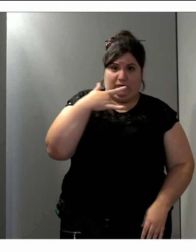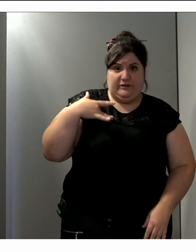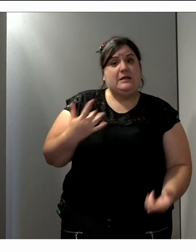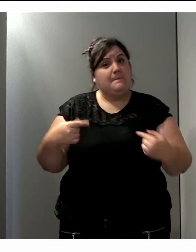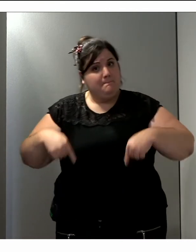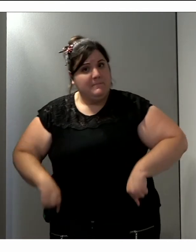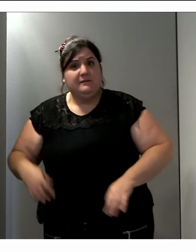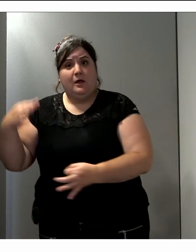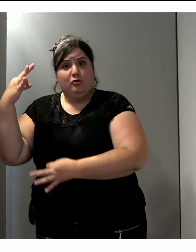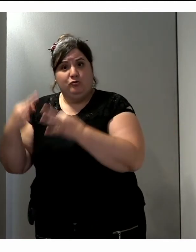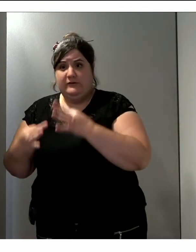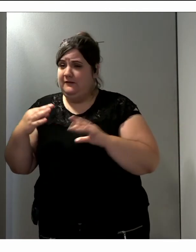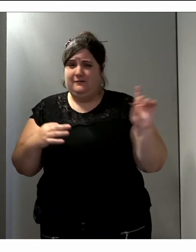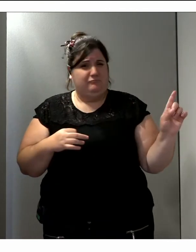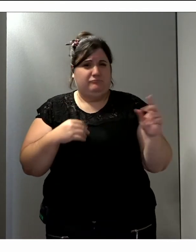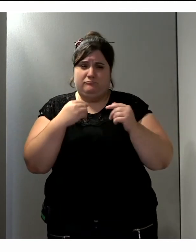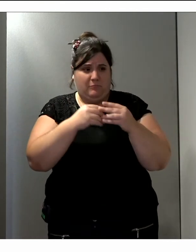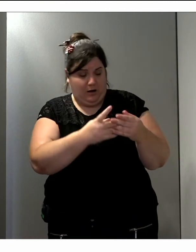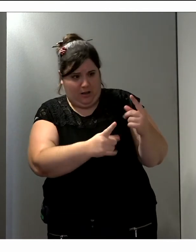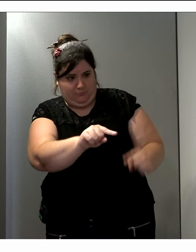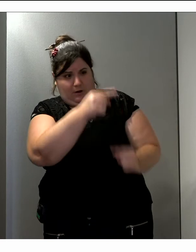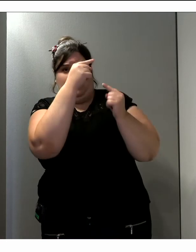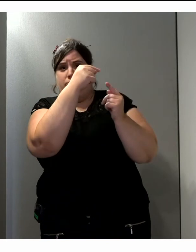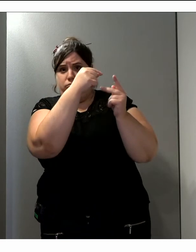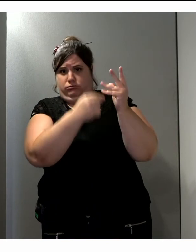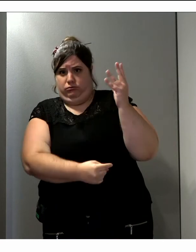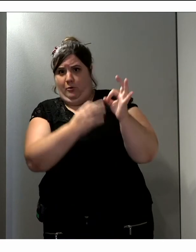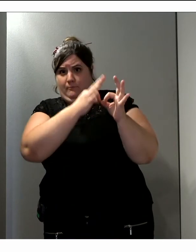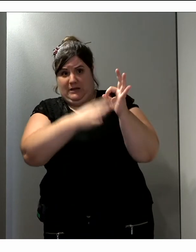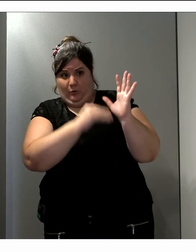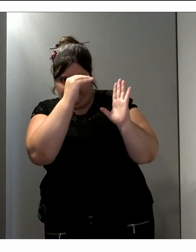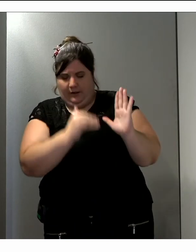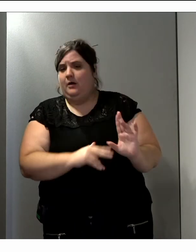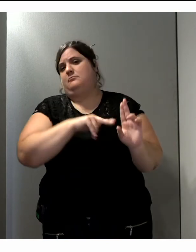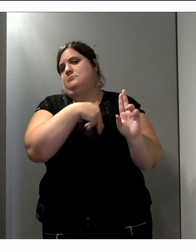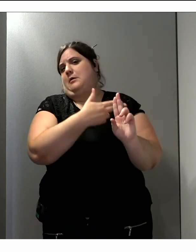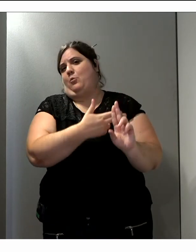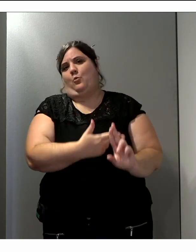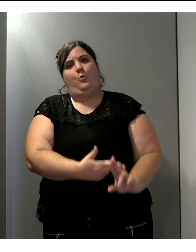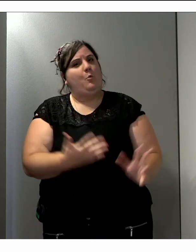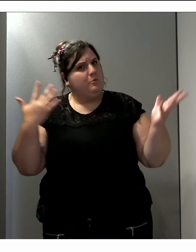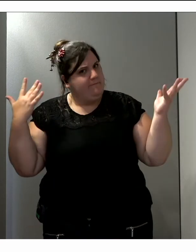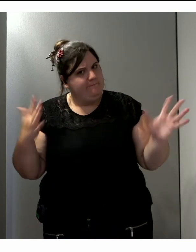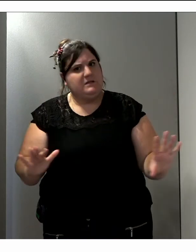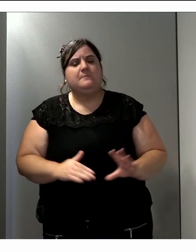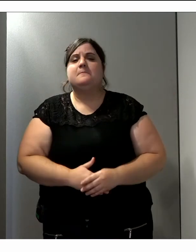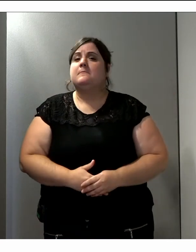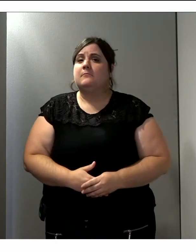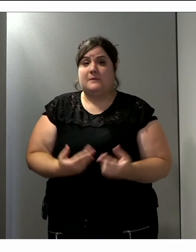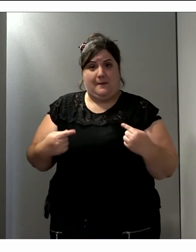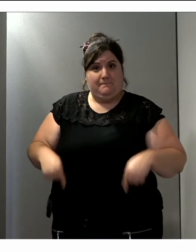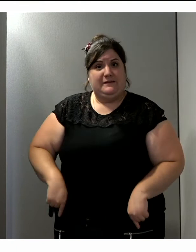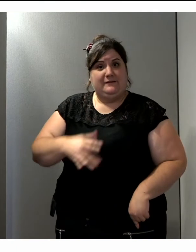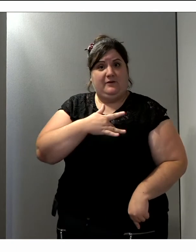point sur tout ce qui sur le bilan de cette visite à Béthénac. Le ministère de la